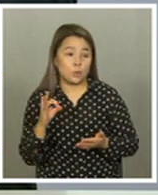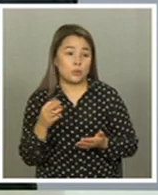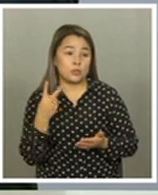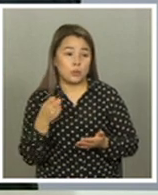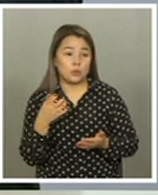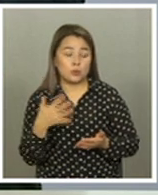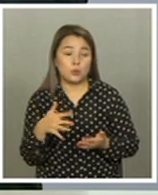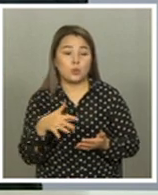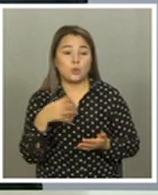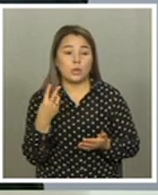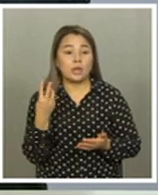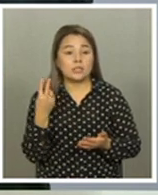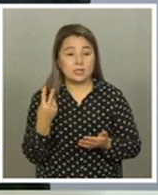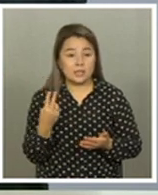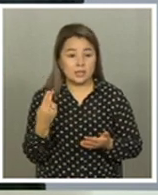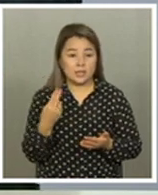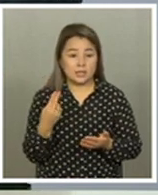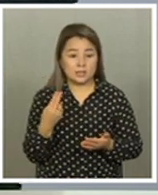0,100253 центнер.